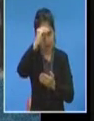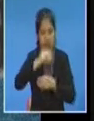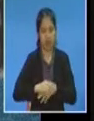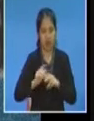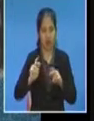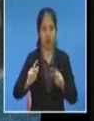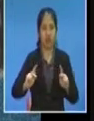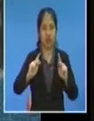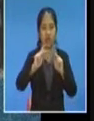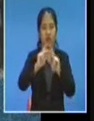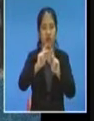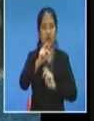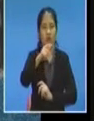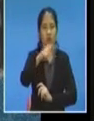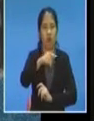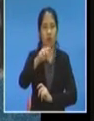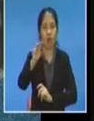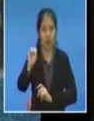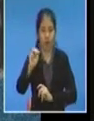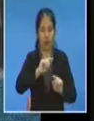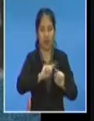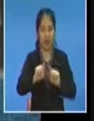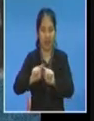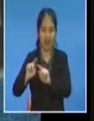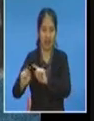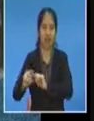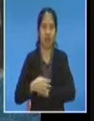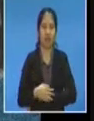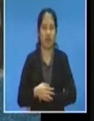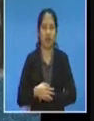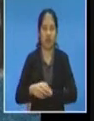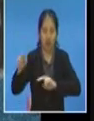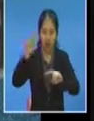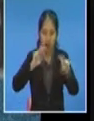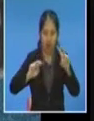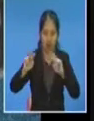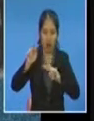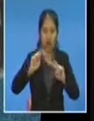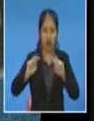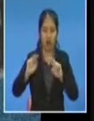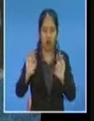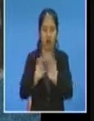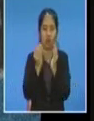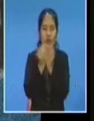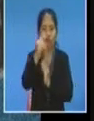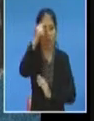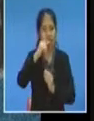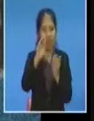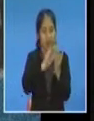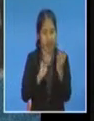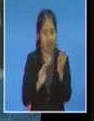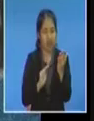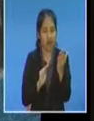นุษย์นำจุดแข็งของสังคมไทยของครอบครัวไทยกลับมาใหม่นะครับสร้างความ